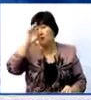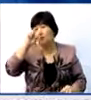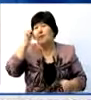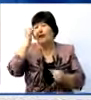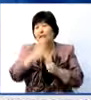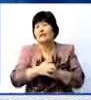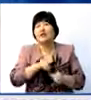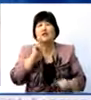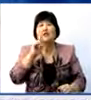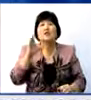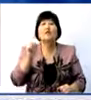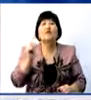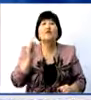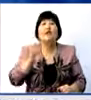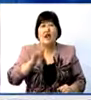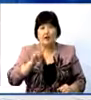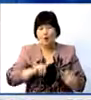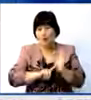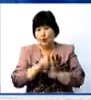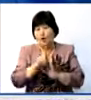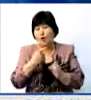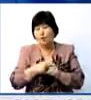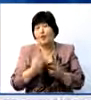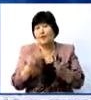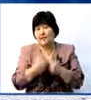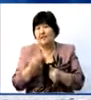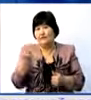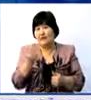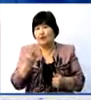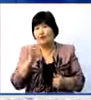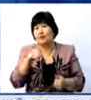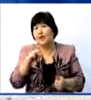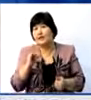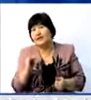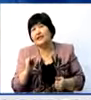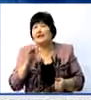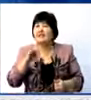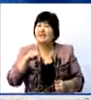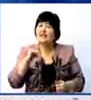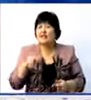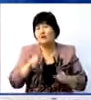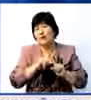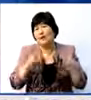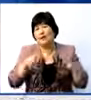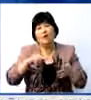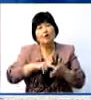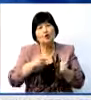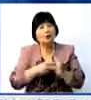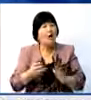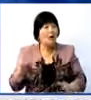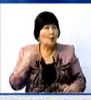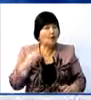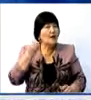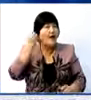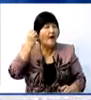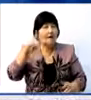Жасыл София жобасы қолға алынған. Форум аясындағы цифрландыру Smart City секциясында осы және өзге де жобалар арқылы Қызылорданы